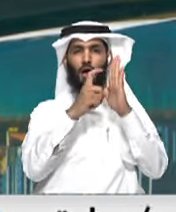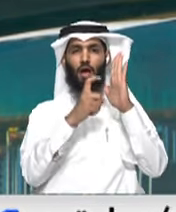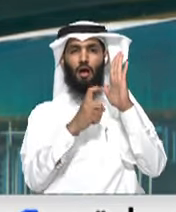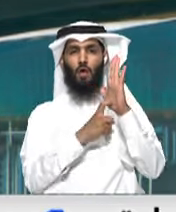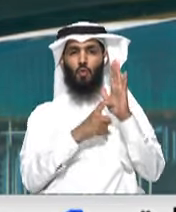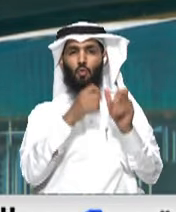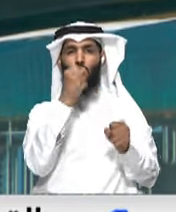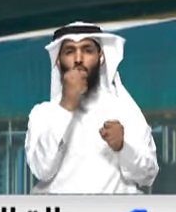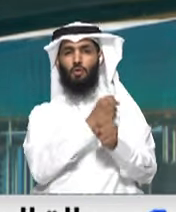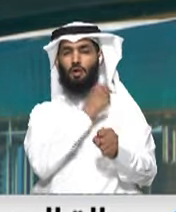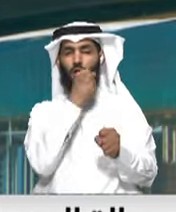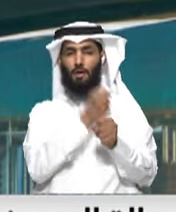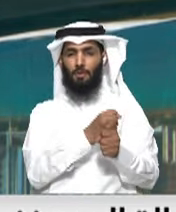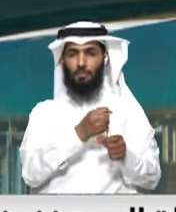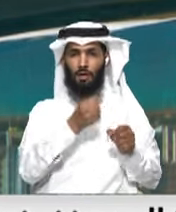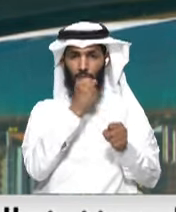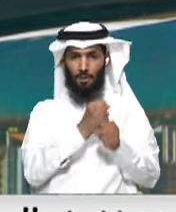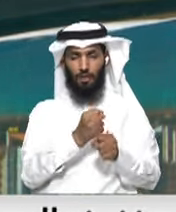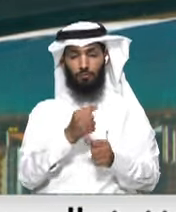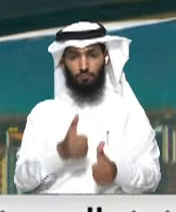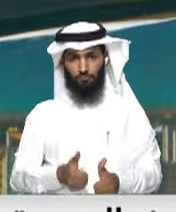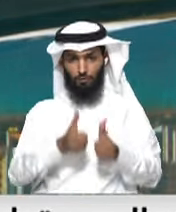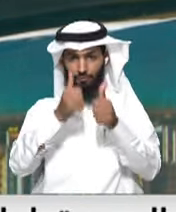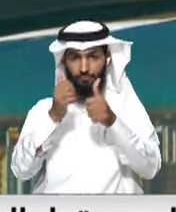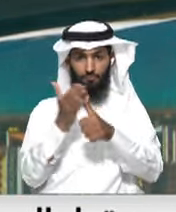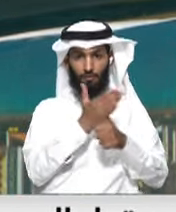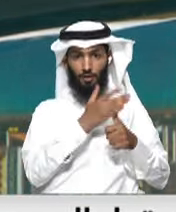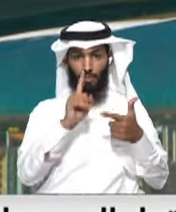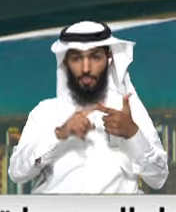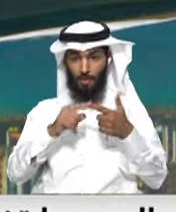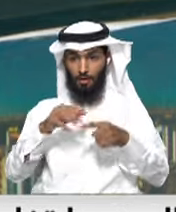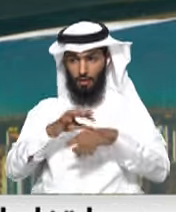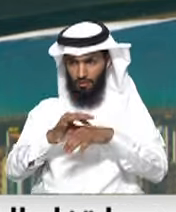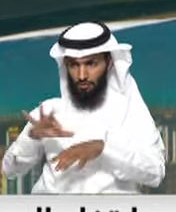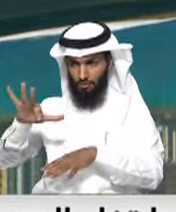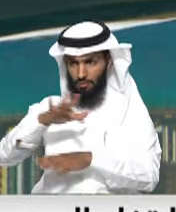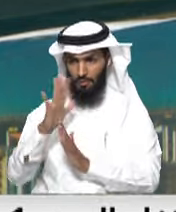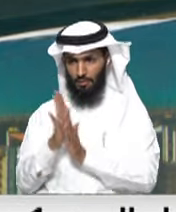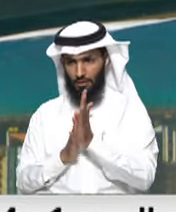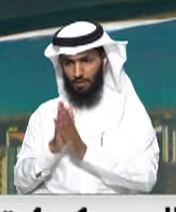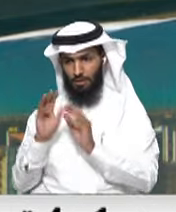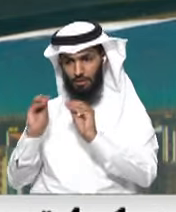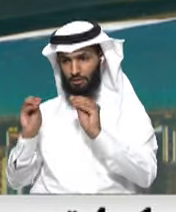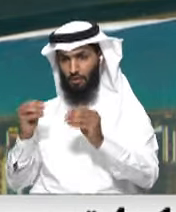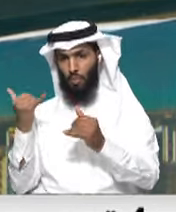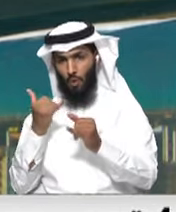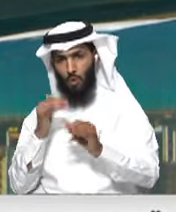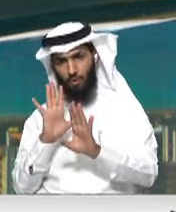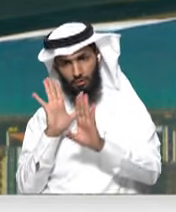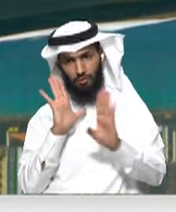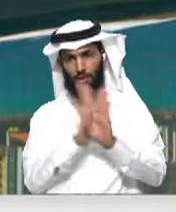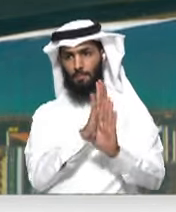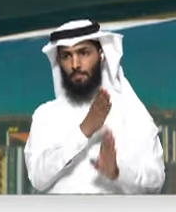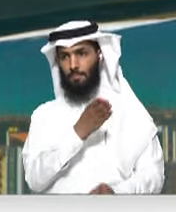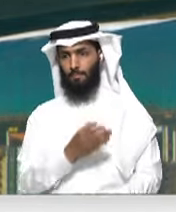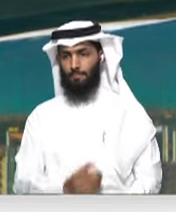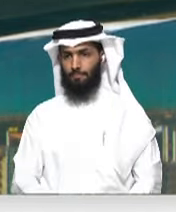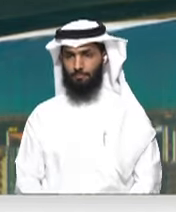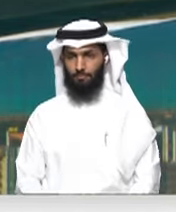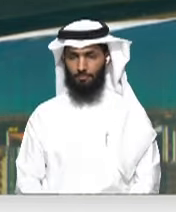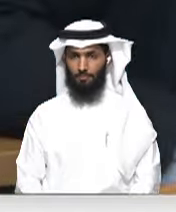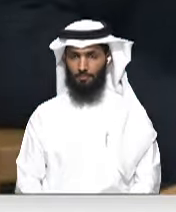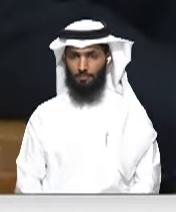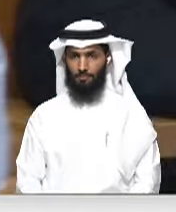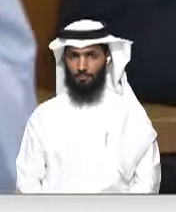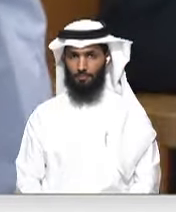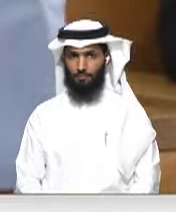الدعم القانوني اللازم لهم وتحفيز المجتمع للمساندة في قضاياهم.